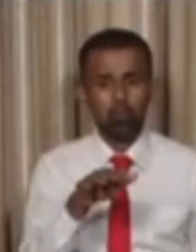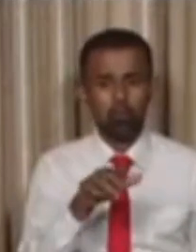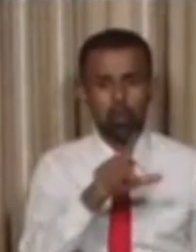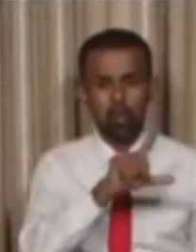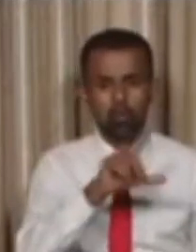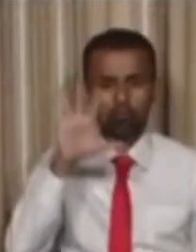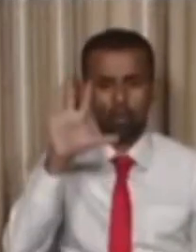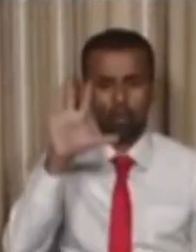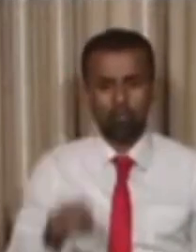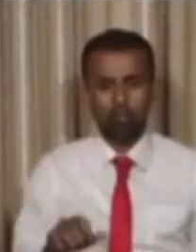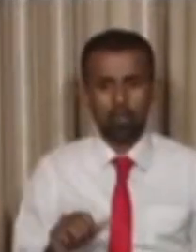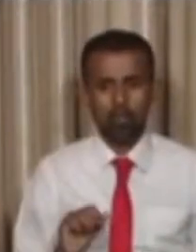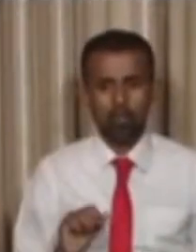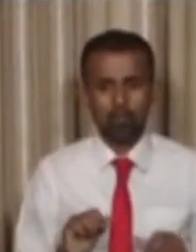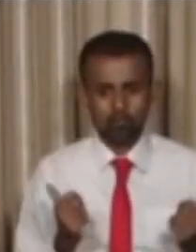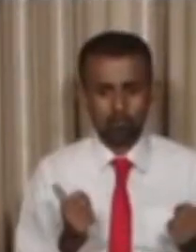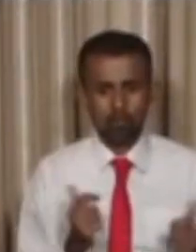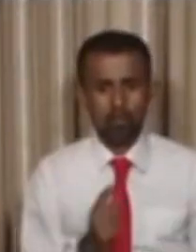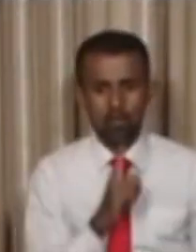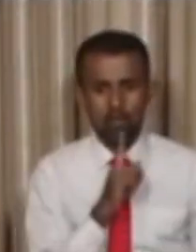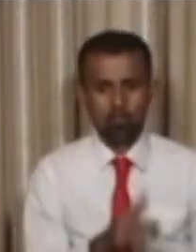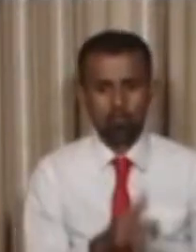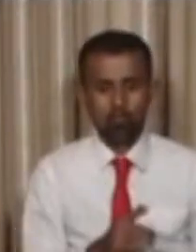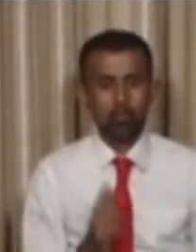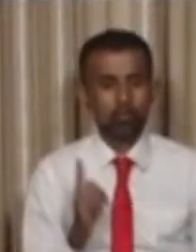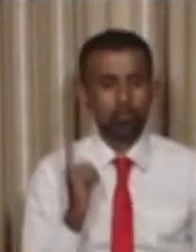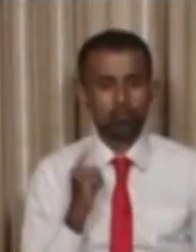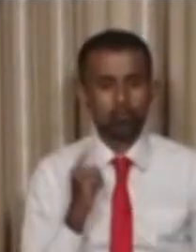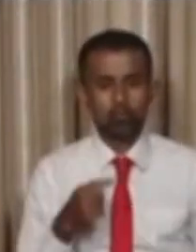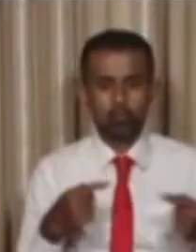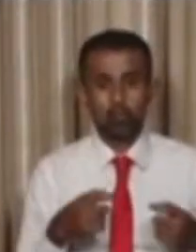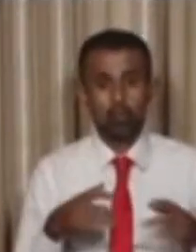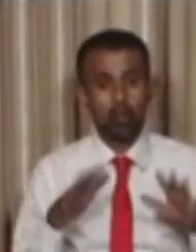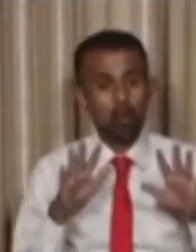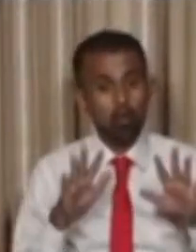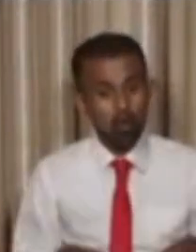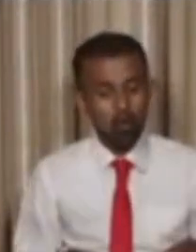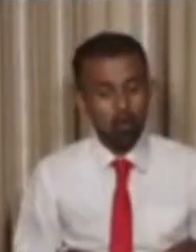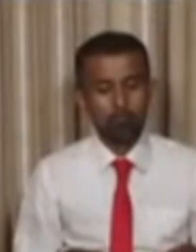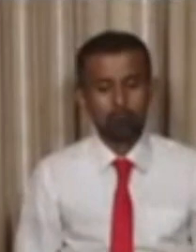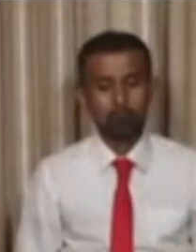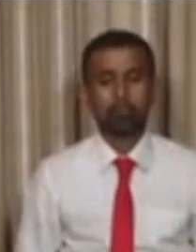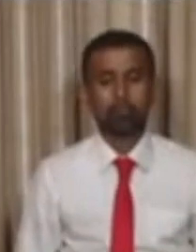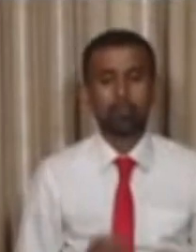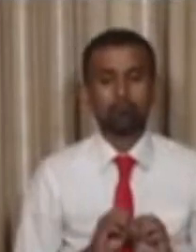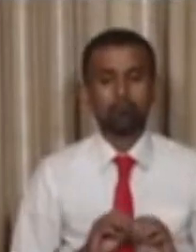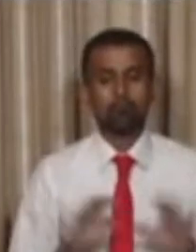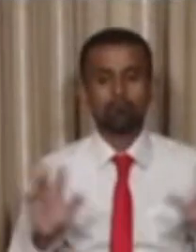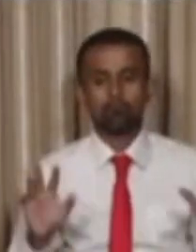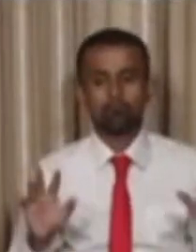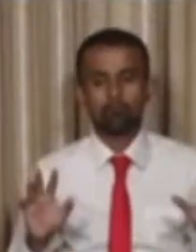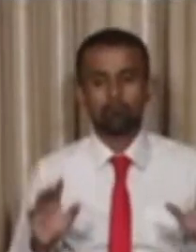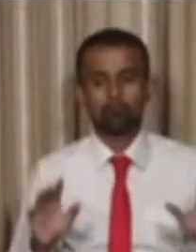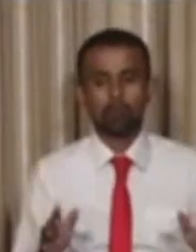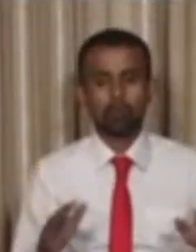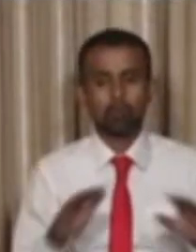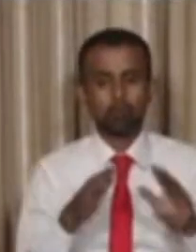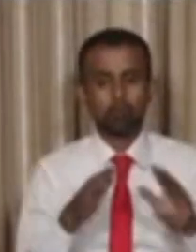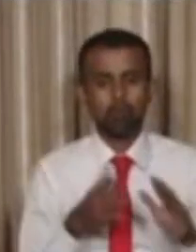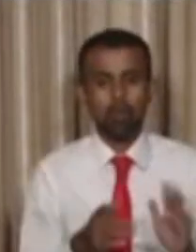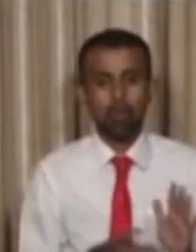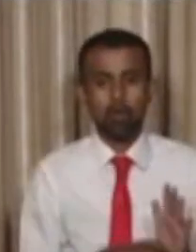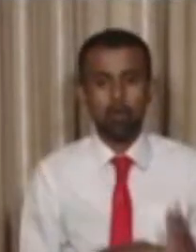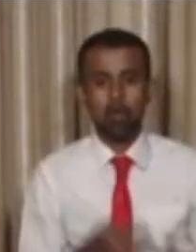பிறகு 410,000 மேற்பட்ட மக்கள் வவுனியா இடைத்தங்கள் முகாம்களுக்கு கொண்டு வரப்பட்டார்கள். 75,000